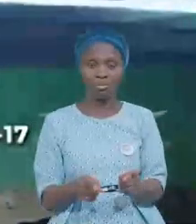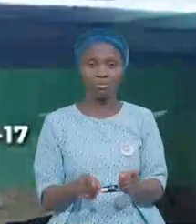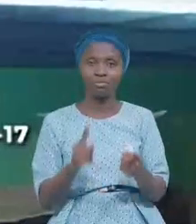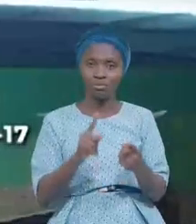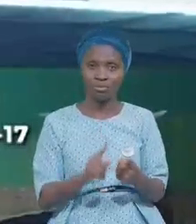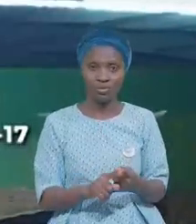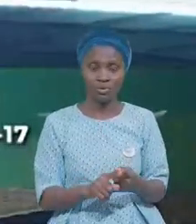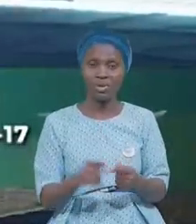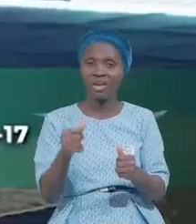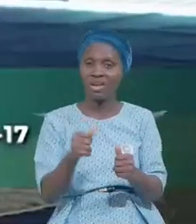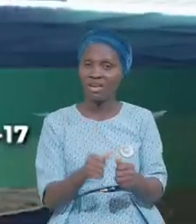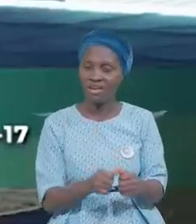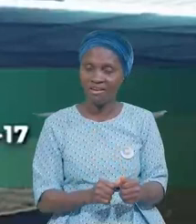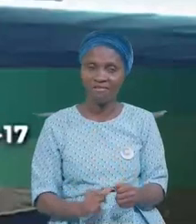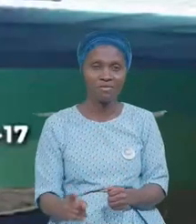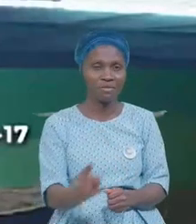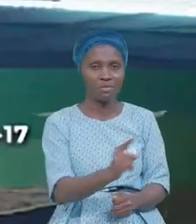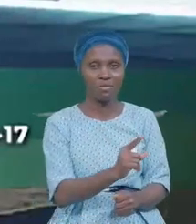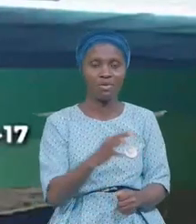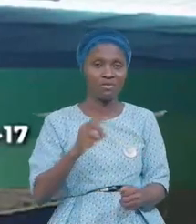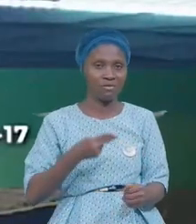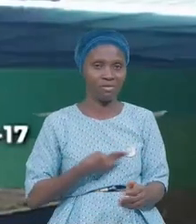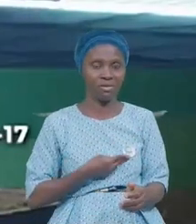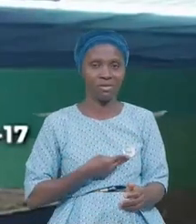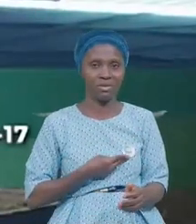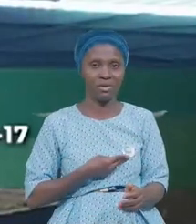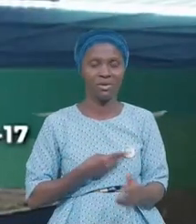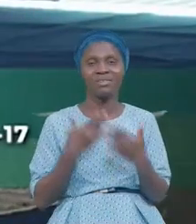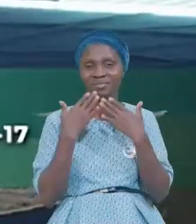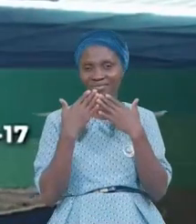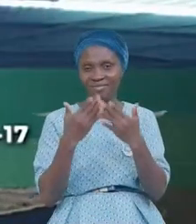Mais à chacun de nous, Dieu merci,